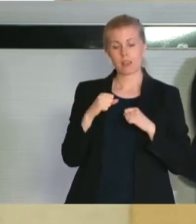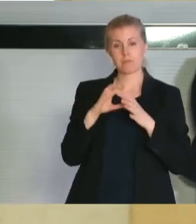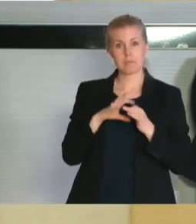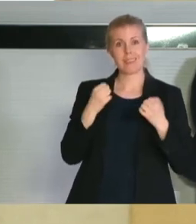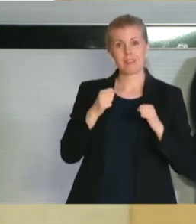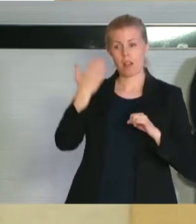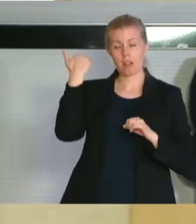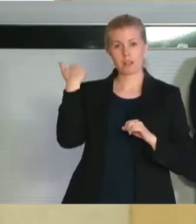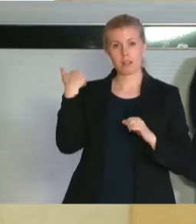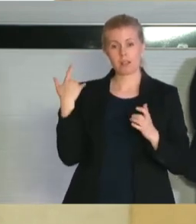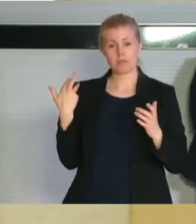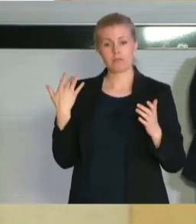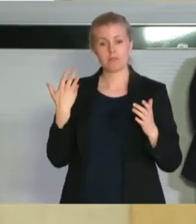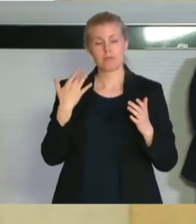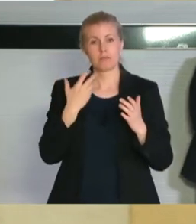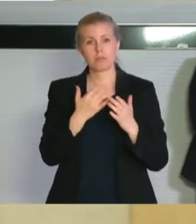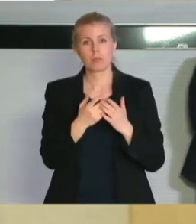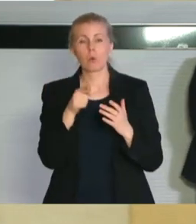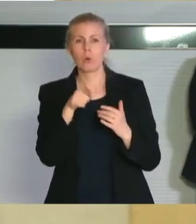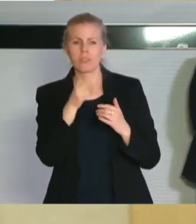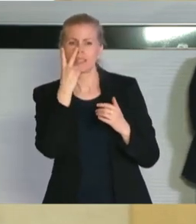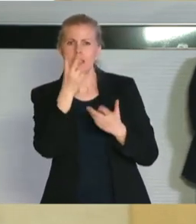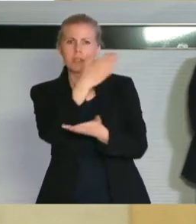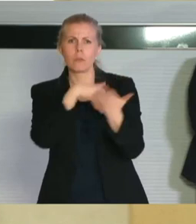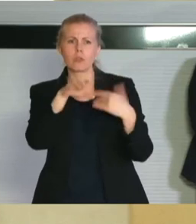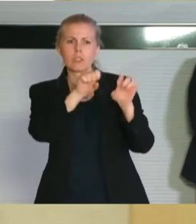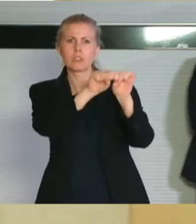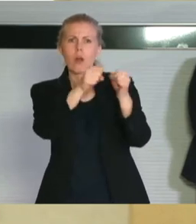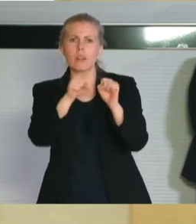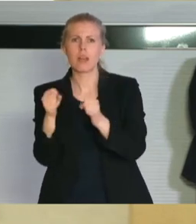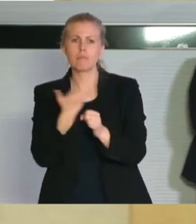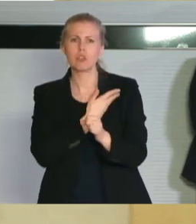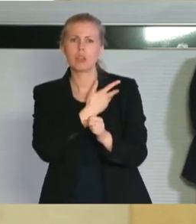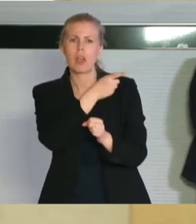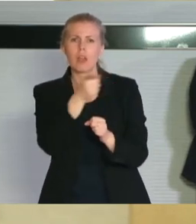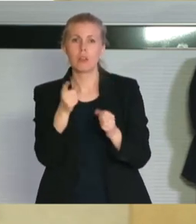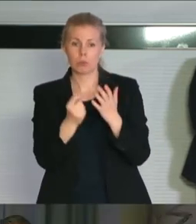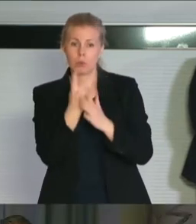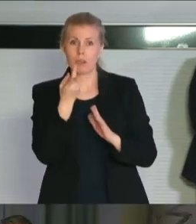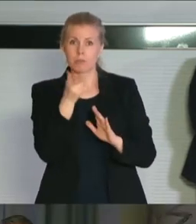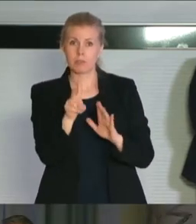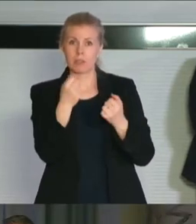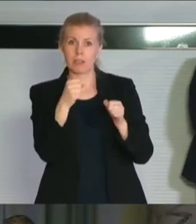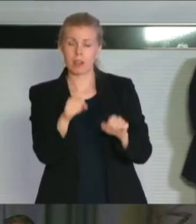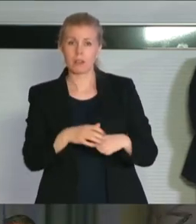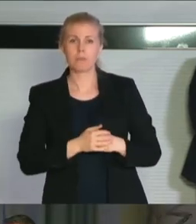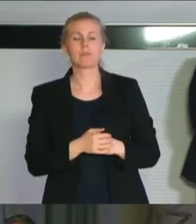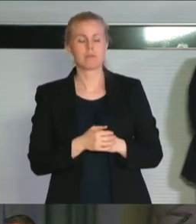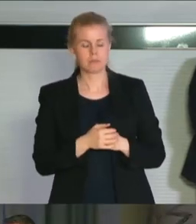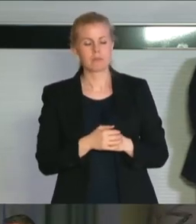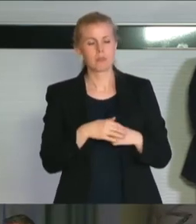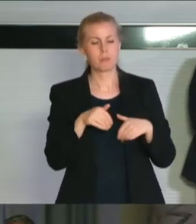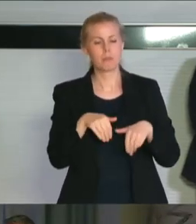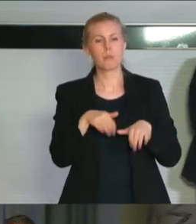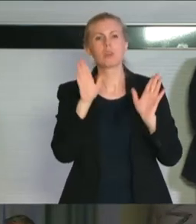å gå videre risikerer å påføre samfunnets skader som ikke uten videre lar seg rette opp. Ja, det er klart påskeuken er alltid